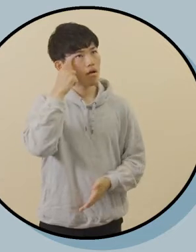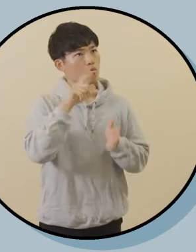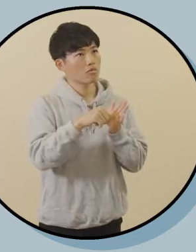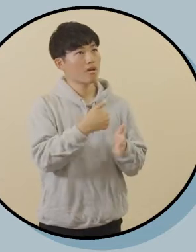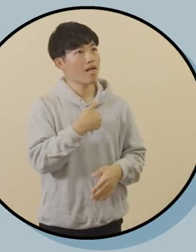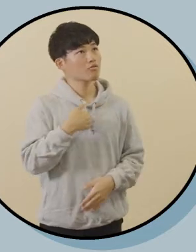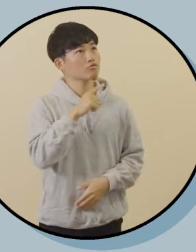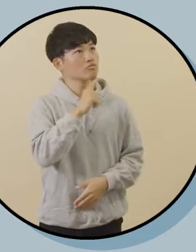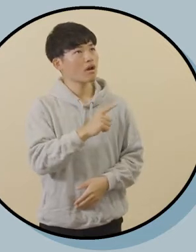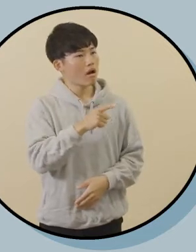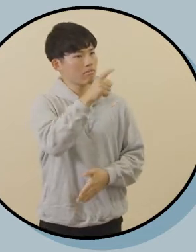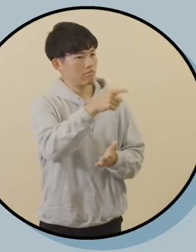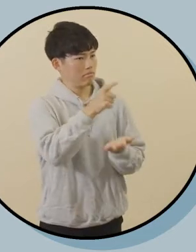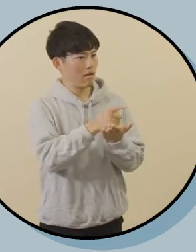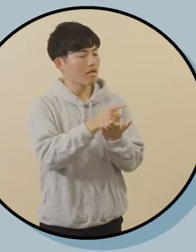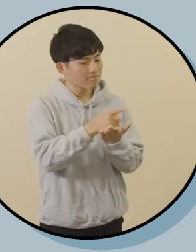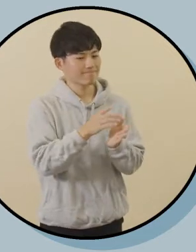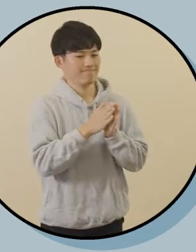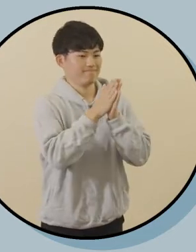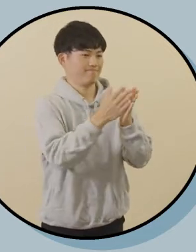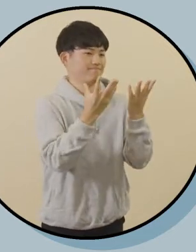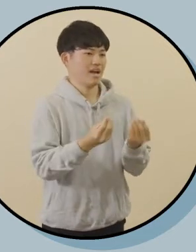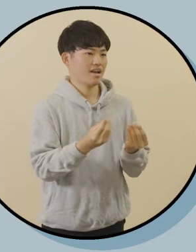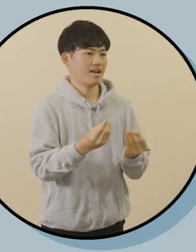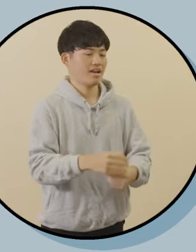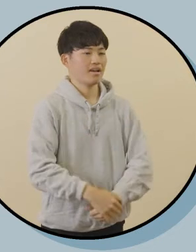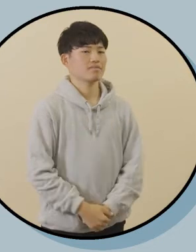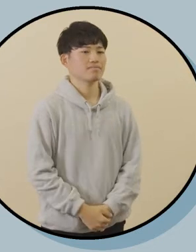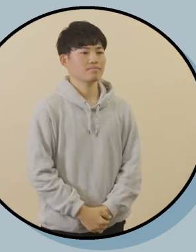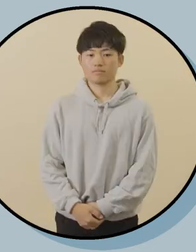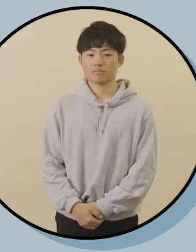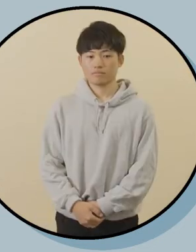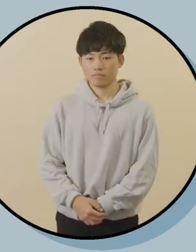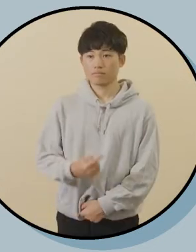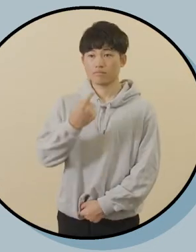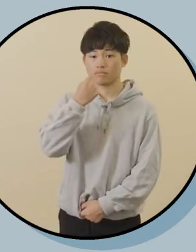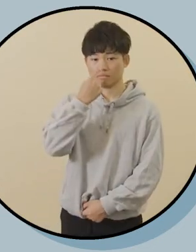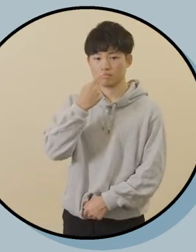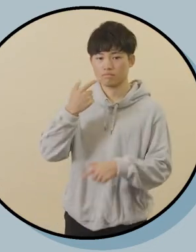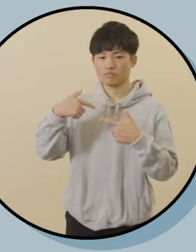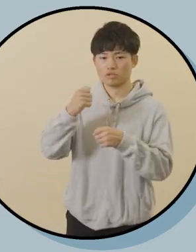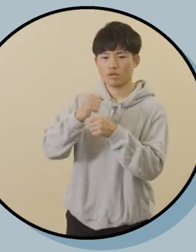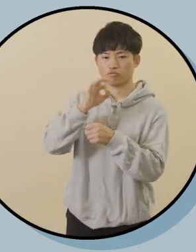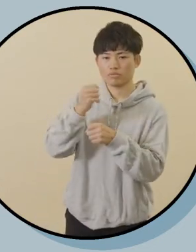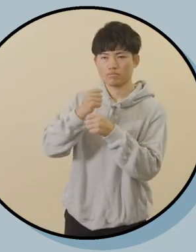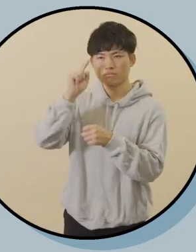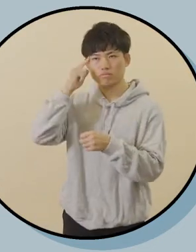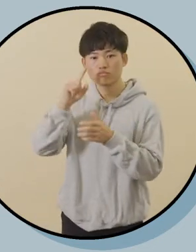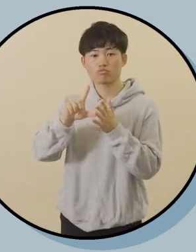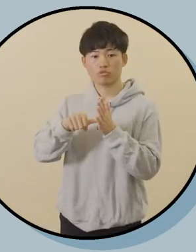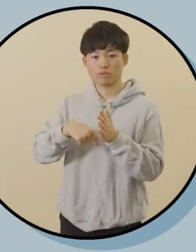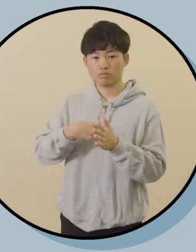にいれば平野くんしかいないなと思ってお願いした次第です。 僕自身がその自分の身